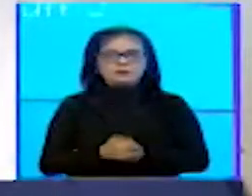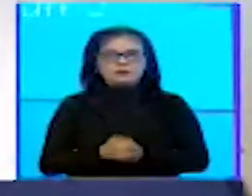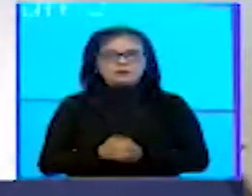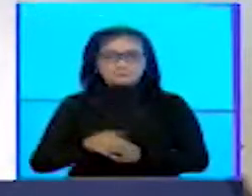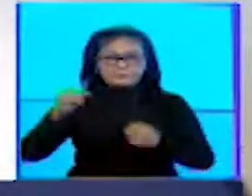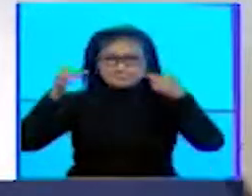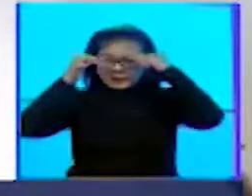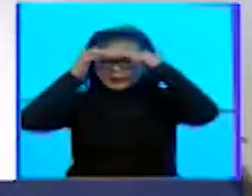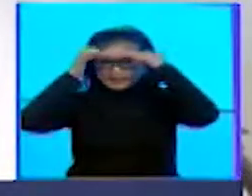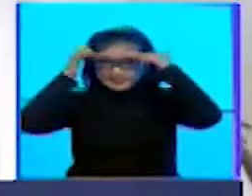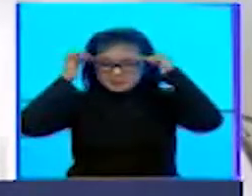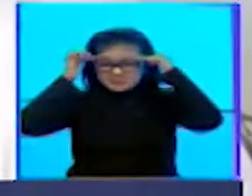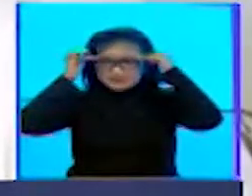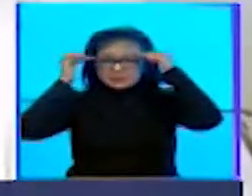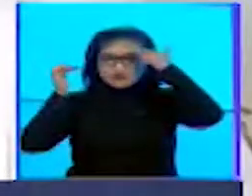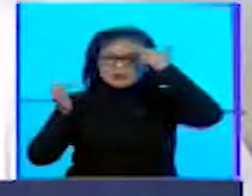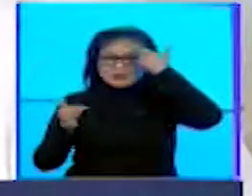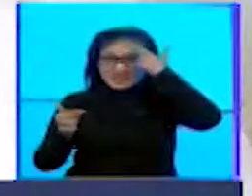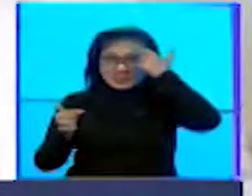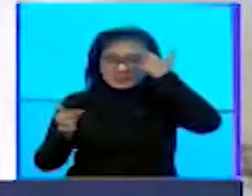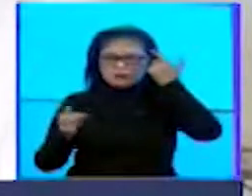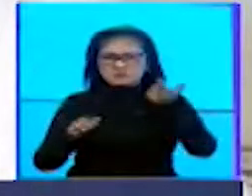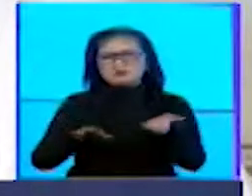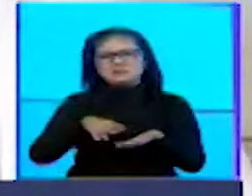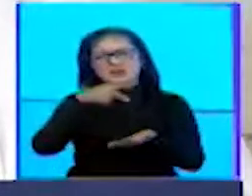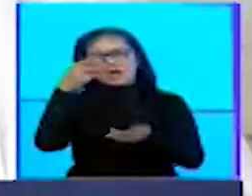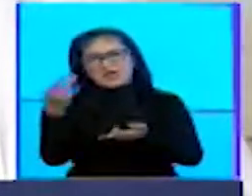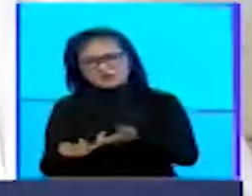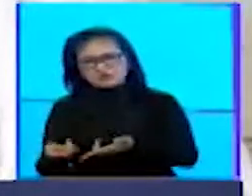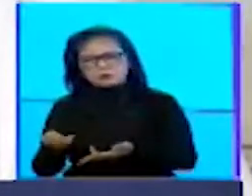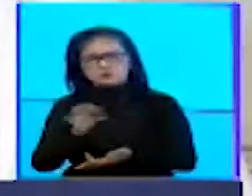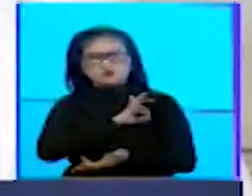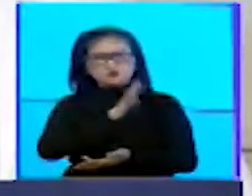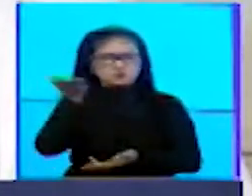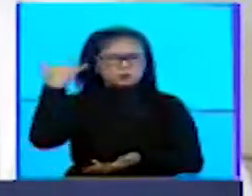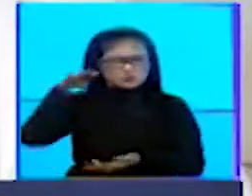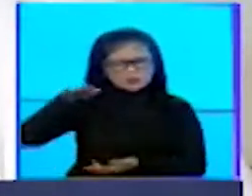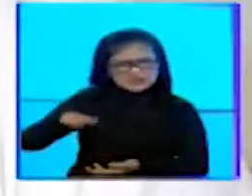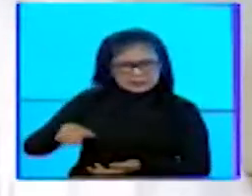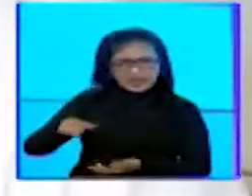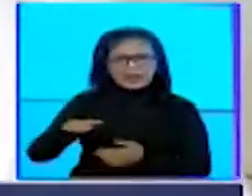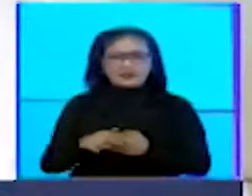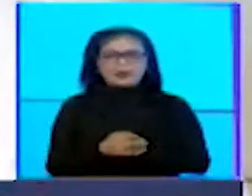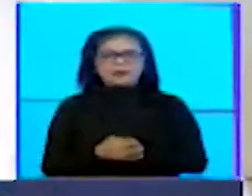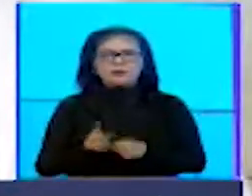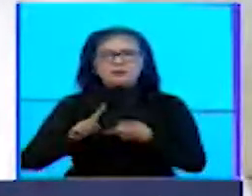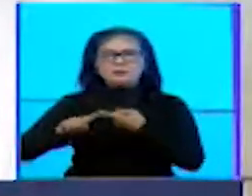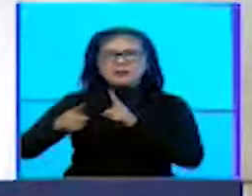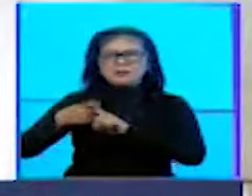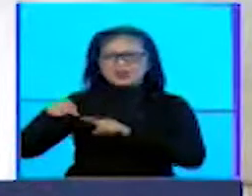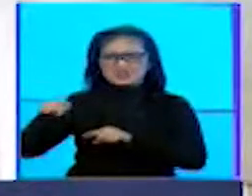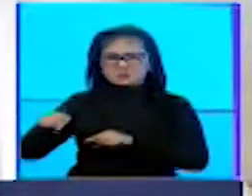jahitan bekas jatuh di kamar mandi waktu masih kecil. Jadi dari teman-teman seangkatan